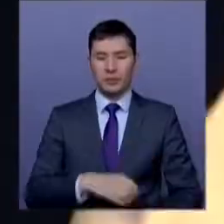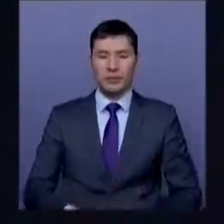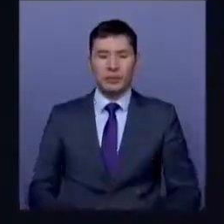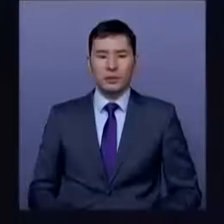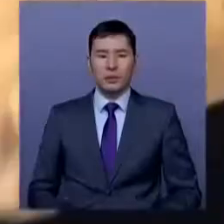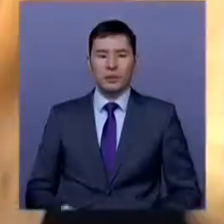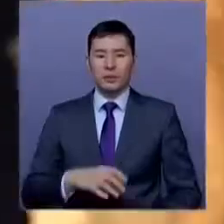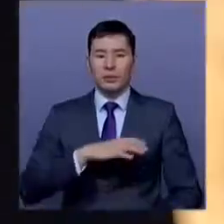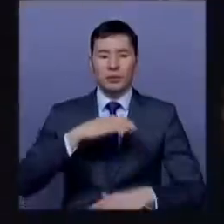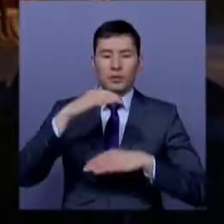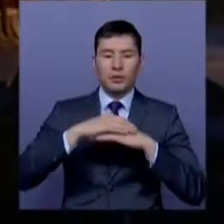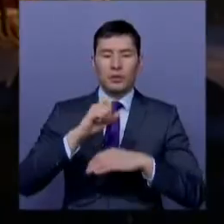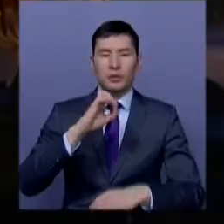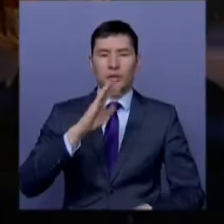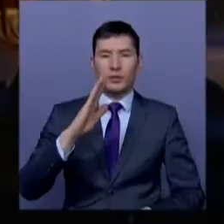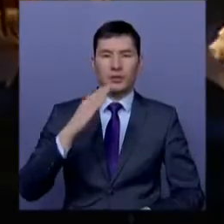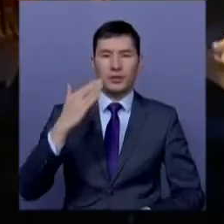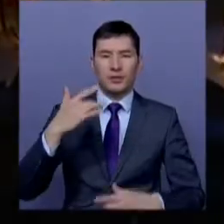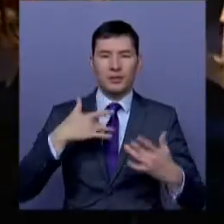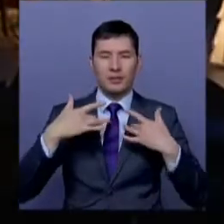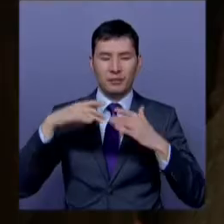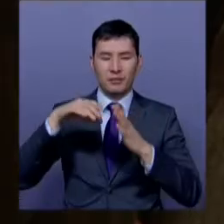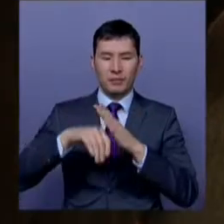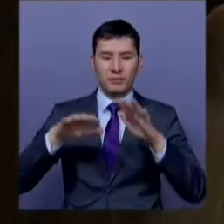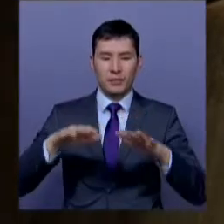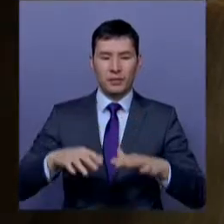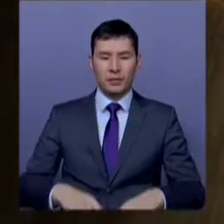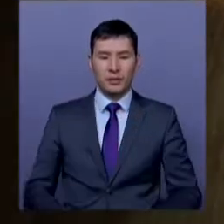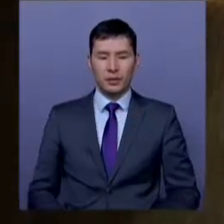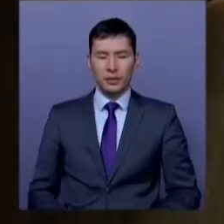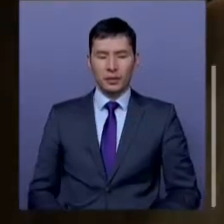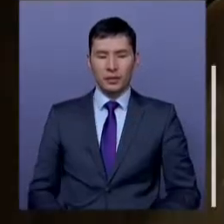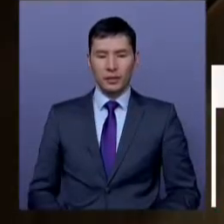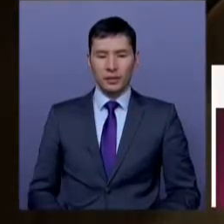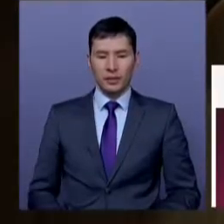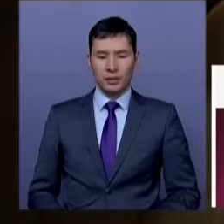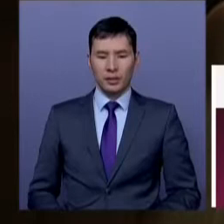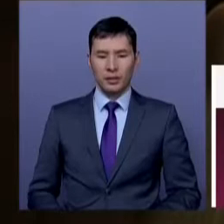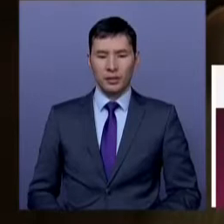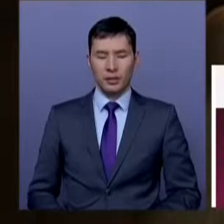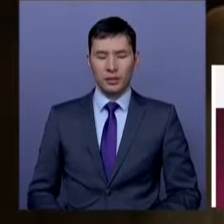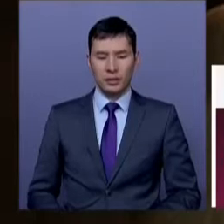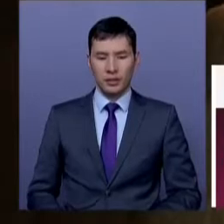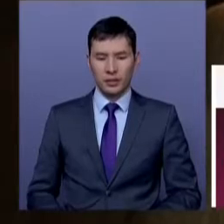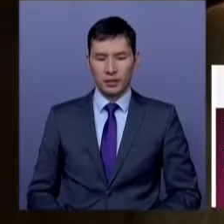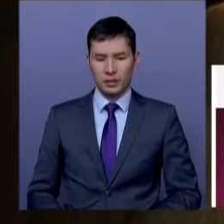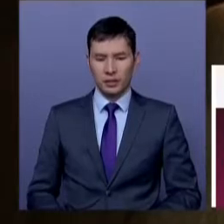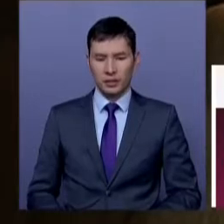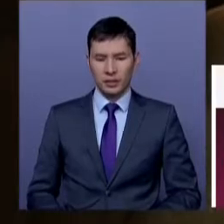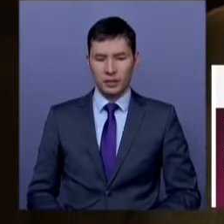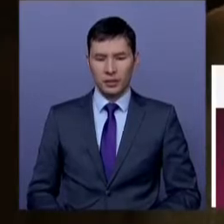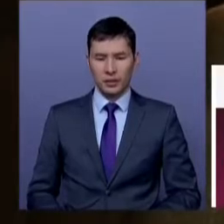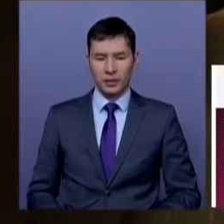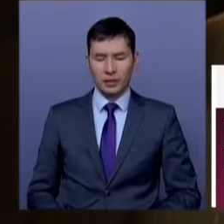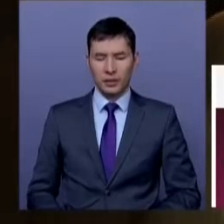музыкалық кешті Әуезов атындағы Қазақ драма театрында өткізді. Алыс жақын қазақ пен қоян қолтық араластырған шетелдің